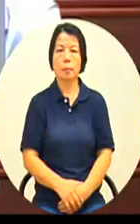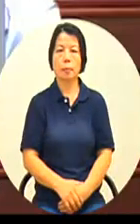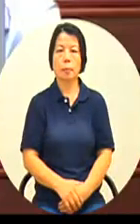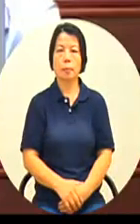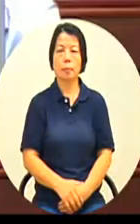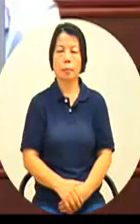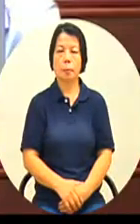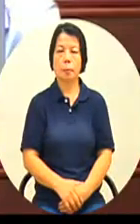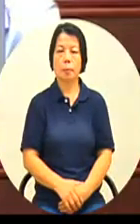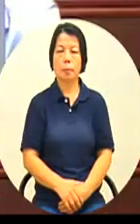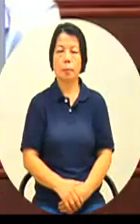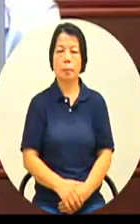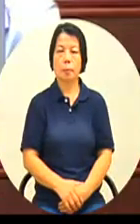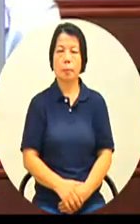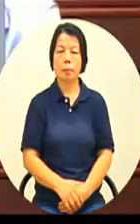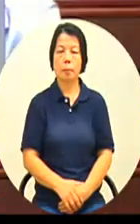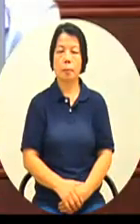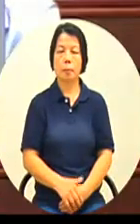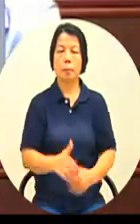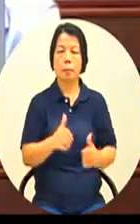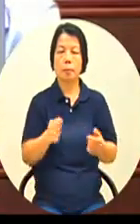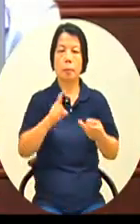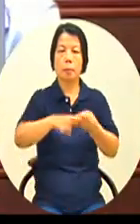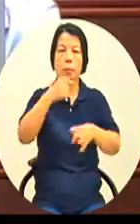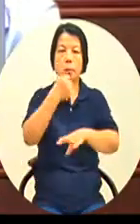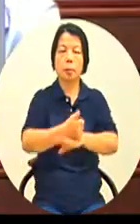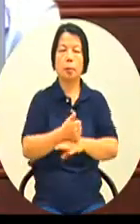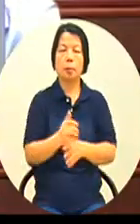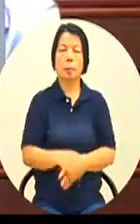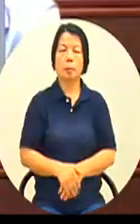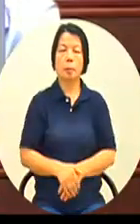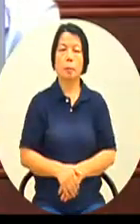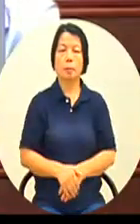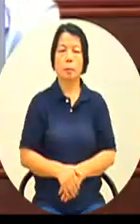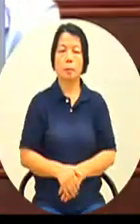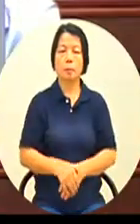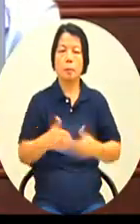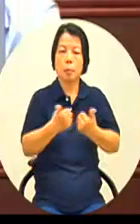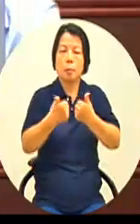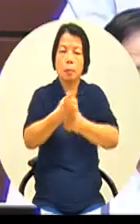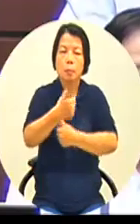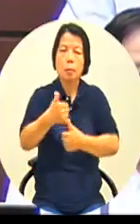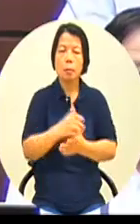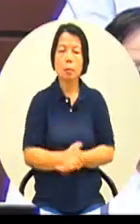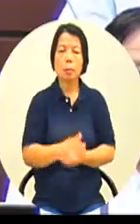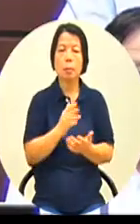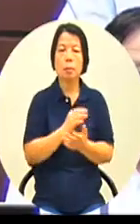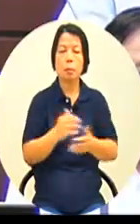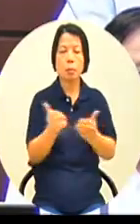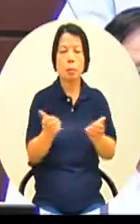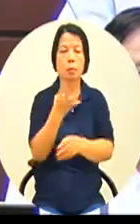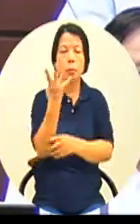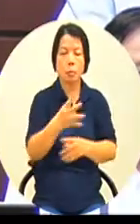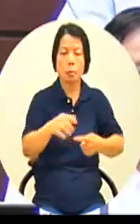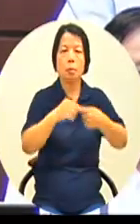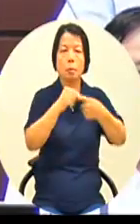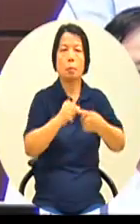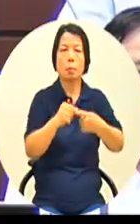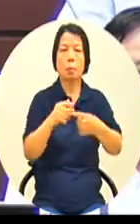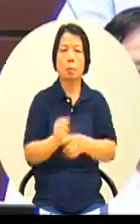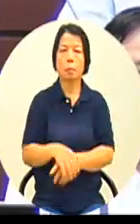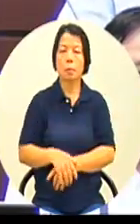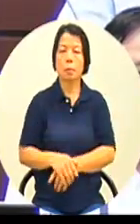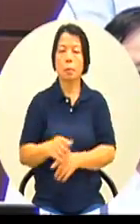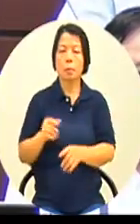来，公安局曾局长，请。 好，谢谢主席，谢谢苏议员。啊，苏议员问了四个问题啦哈。第一个就是新南向政策的部